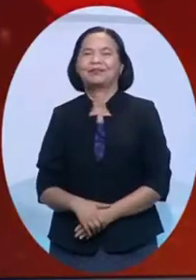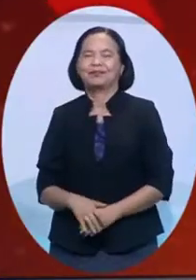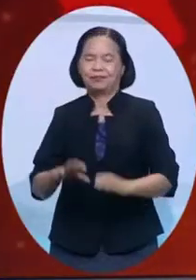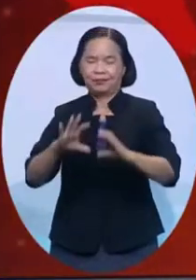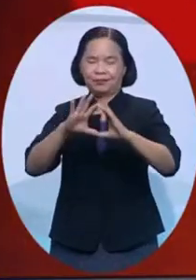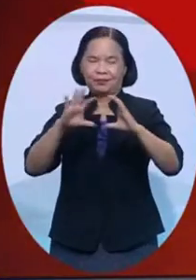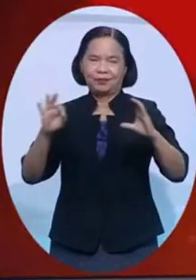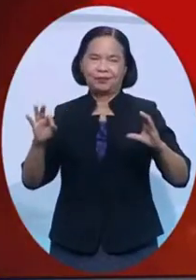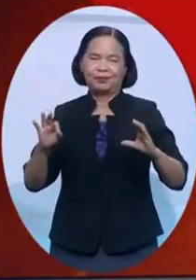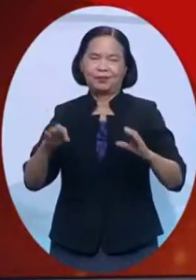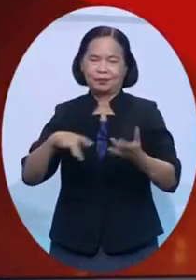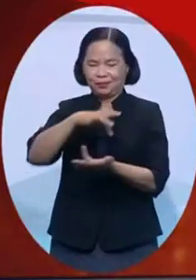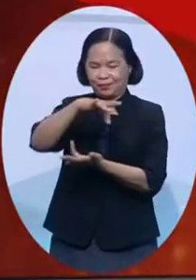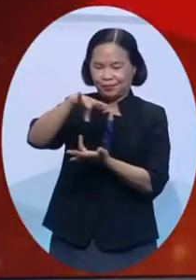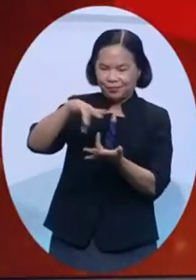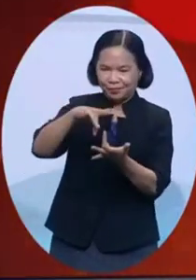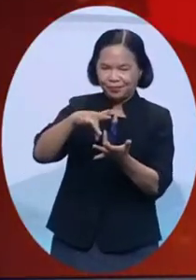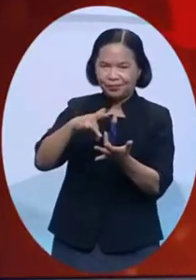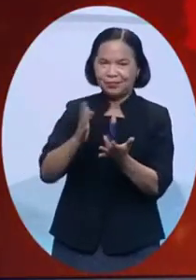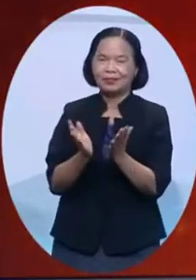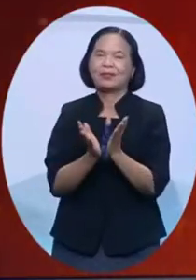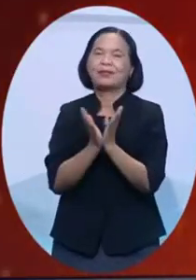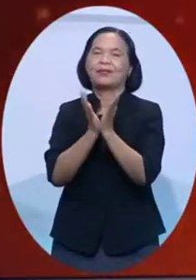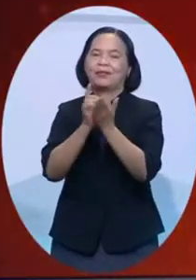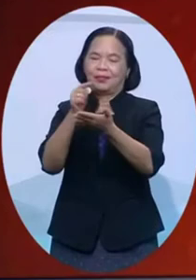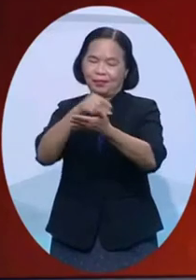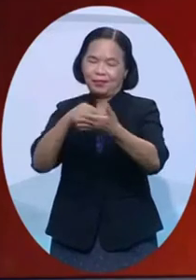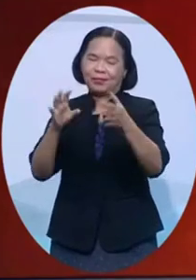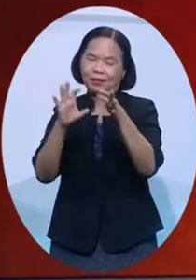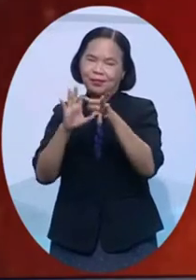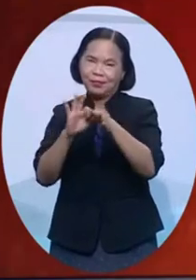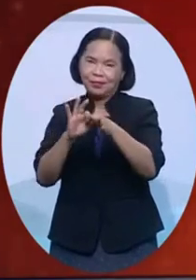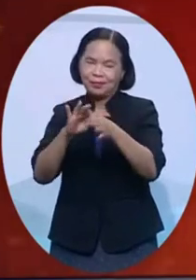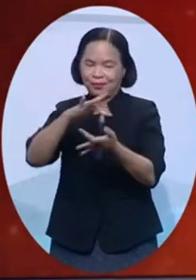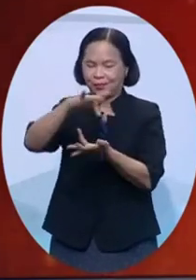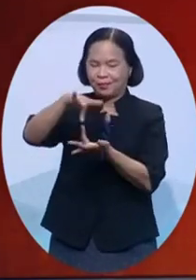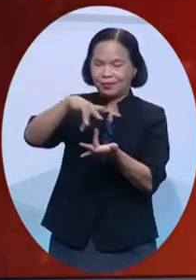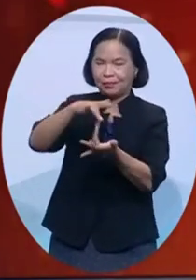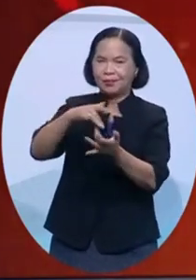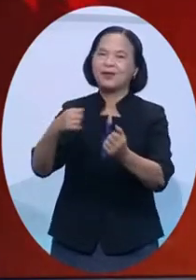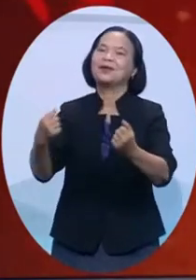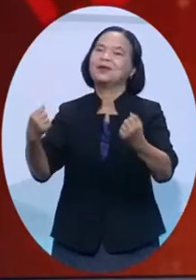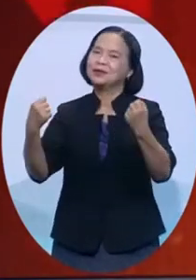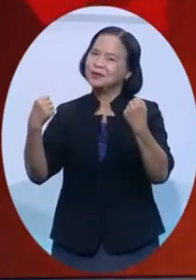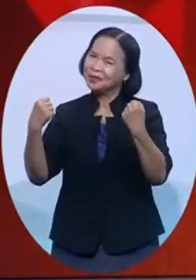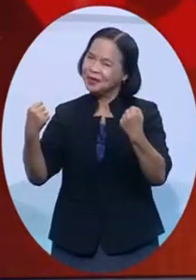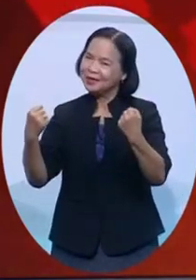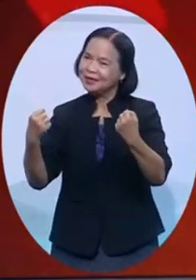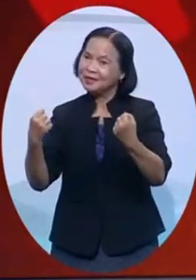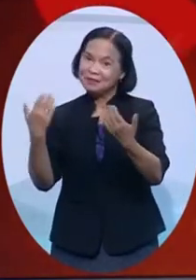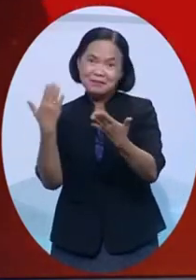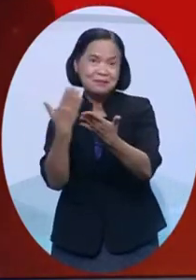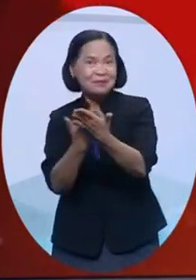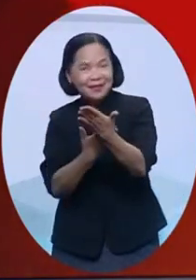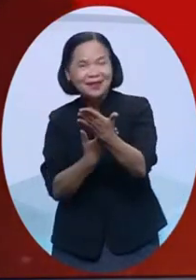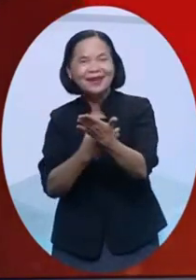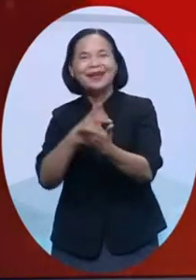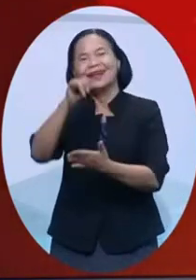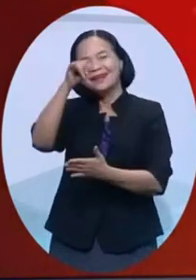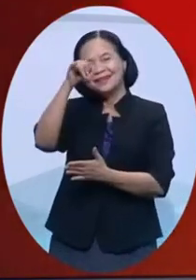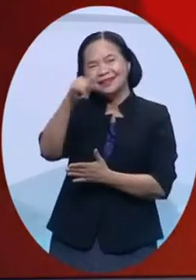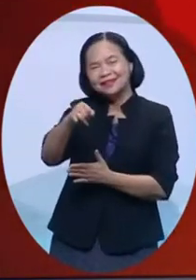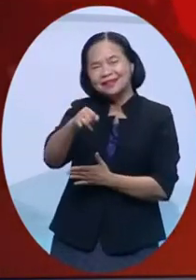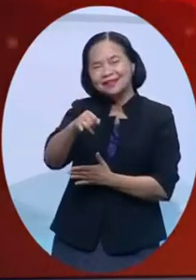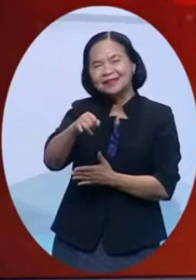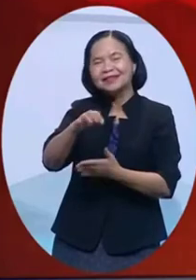cổ phần truyền thông du lịch Việt tổ chức buổi lễ ký kết hợp tác mở ra dòng tour chuyên đề sức khỏe với những hướng đi mới lạ cho các đối tượng đang